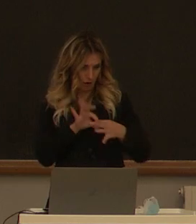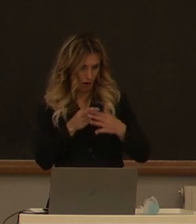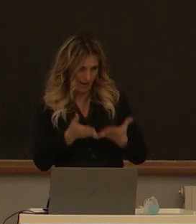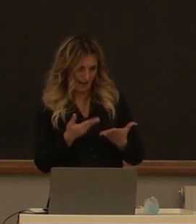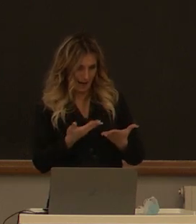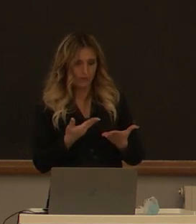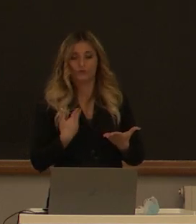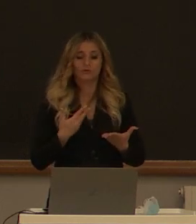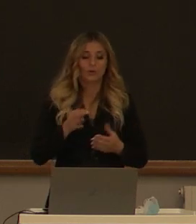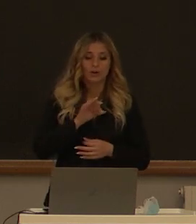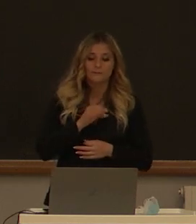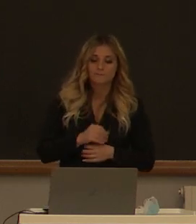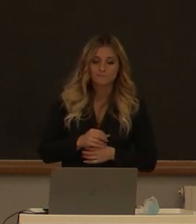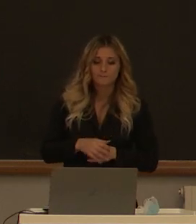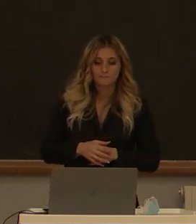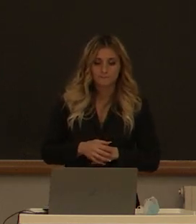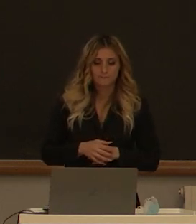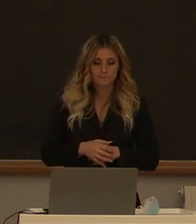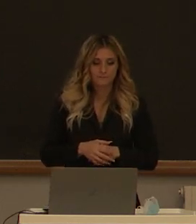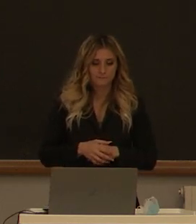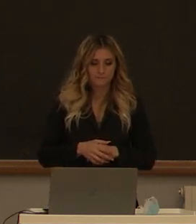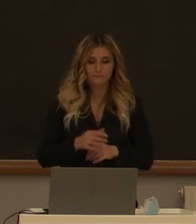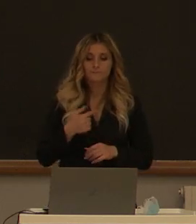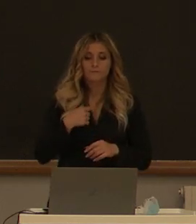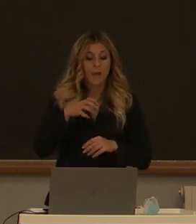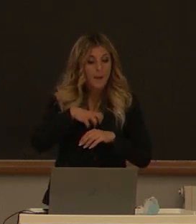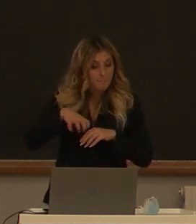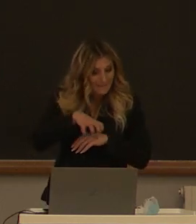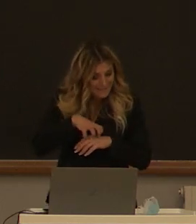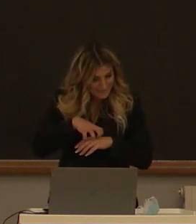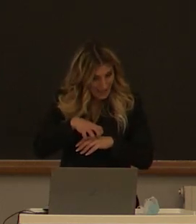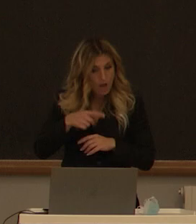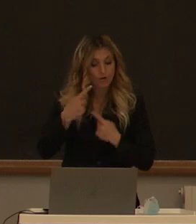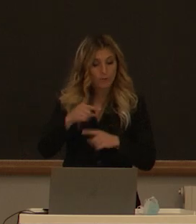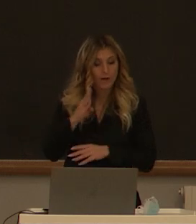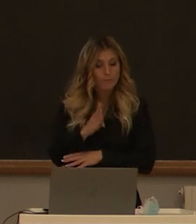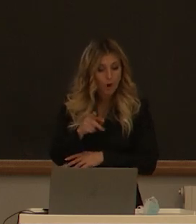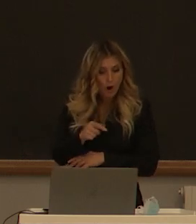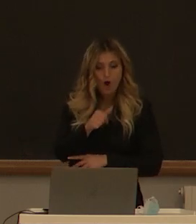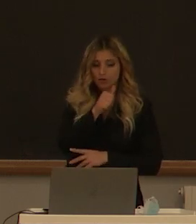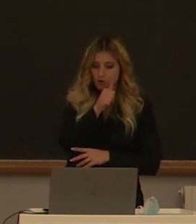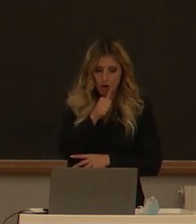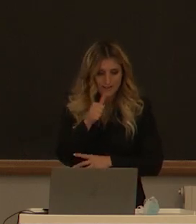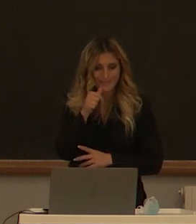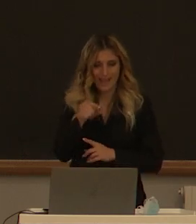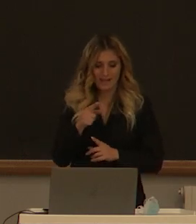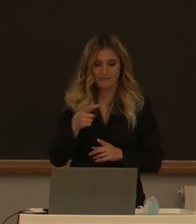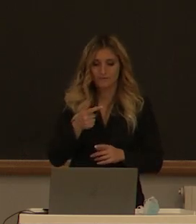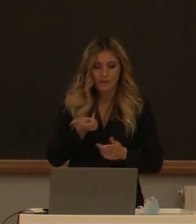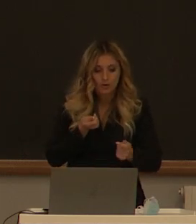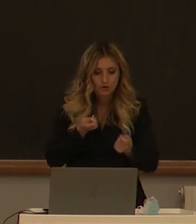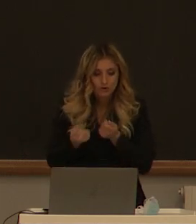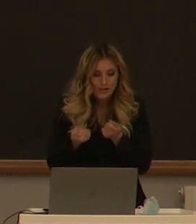possono essere le regioni con i loro assessorati eccetera e il Ministero della Transizione Ecologica per quanto riguarda la